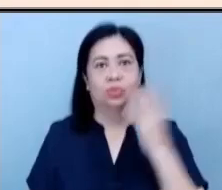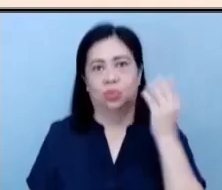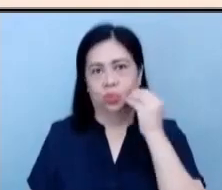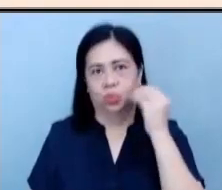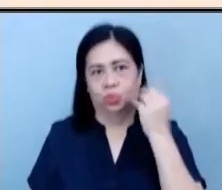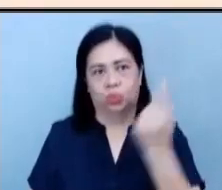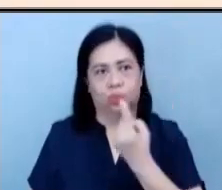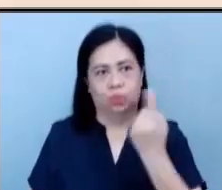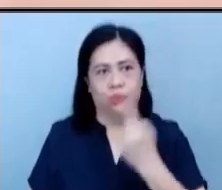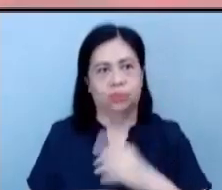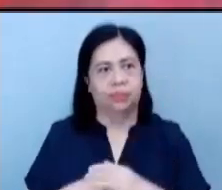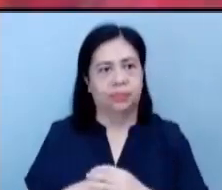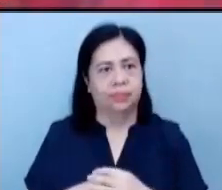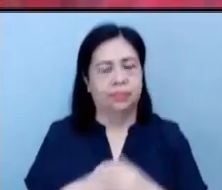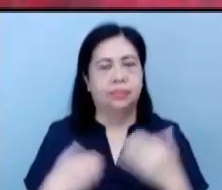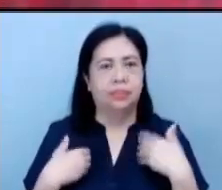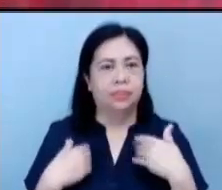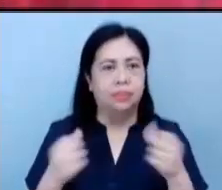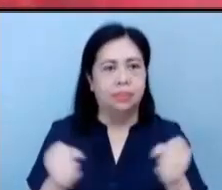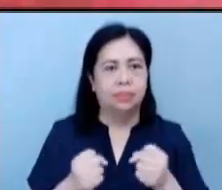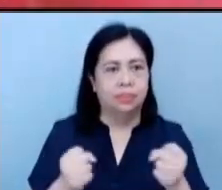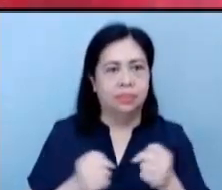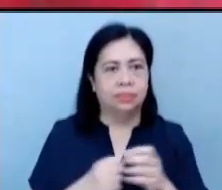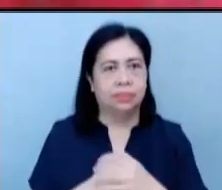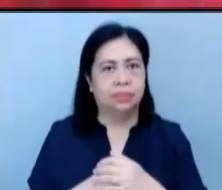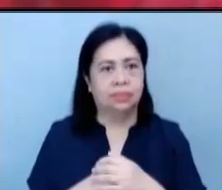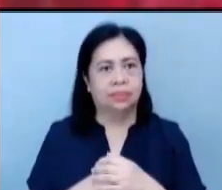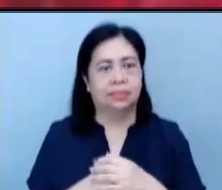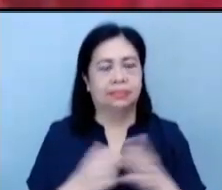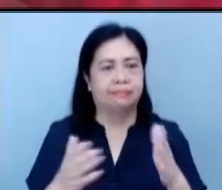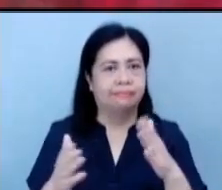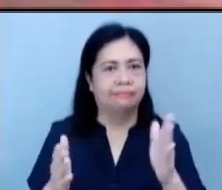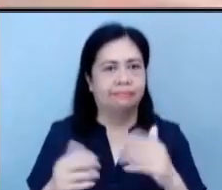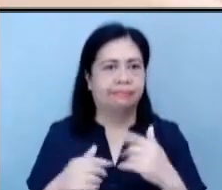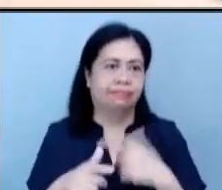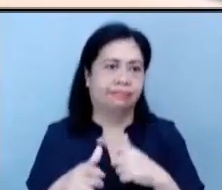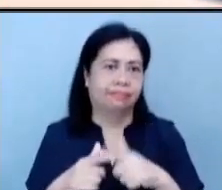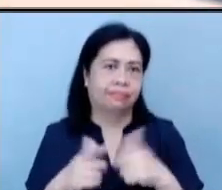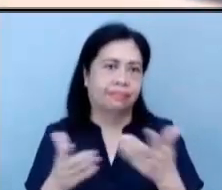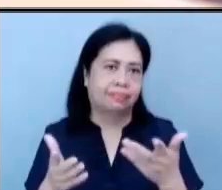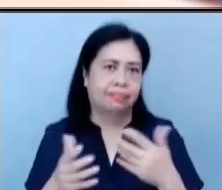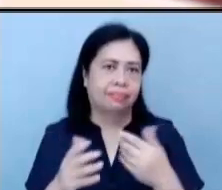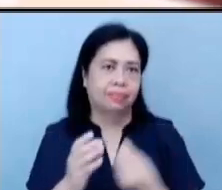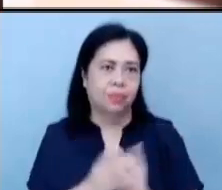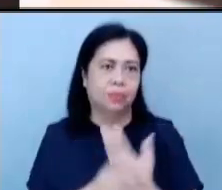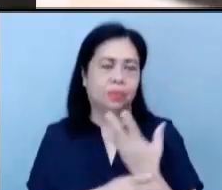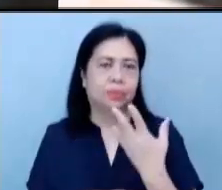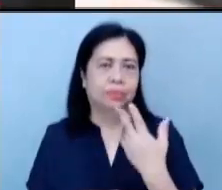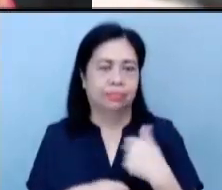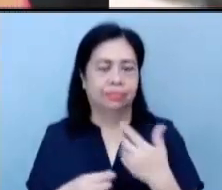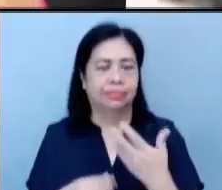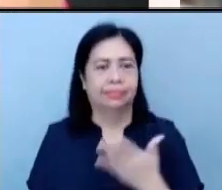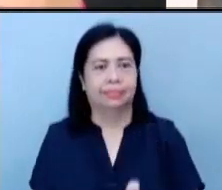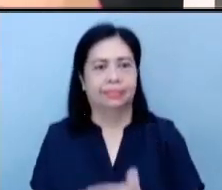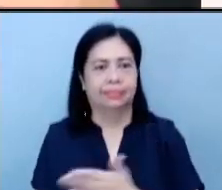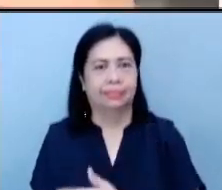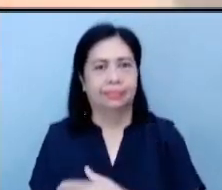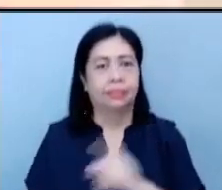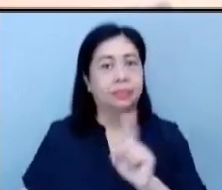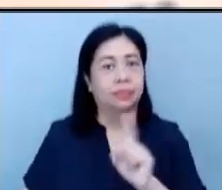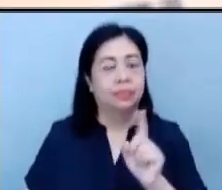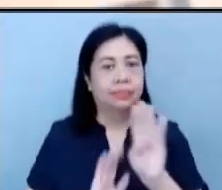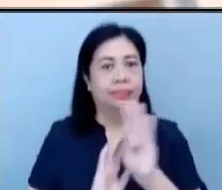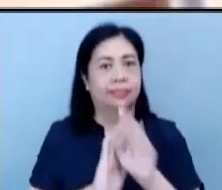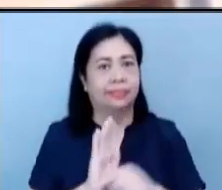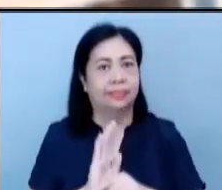ng maliit na bahay. Tapos ayun na, nag-bloom naman ako so far. Basha, ano bang background natin